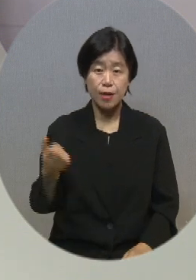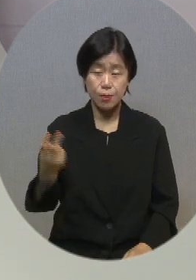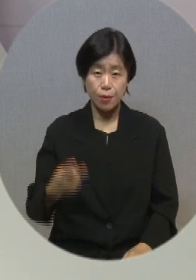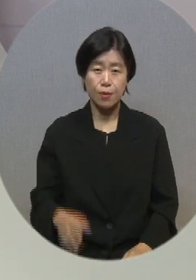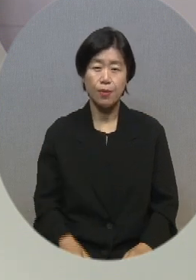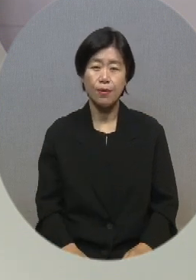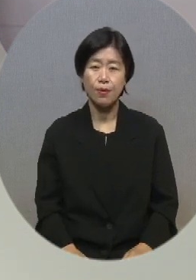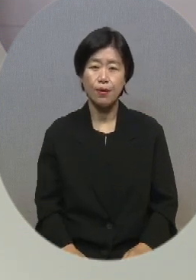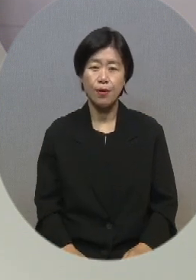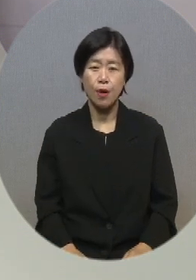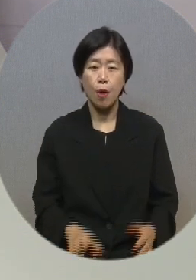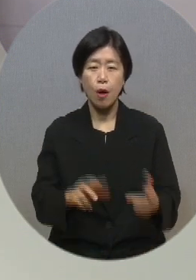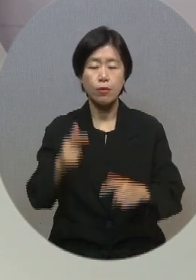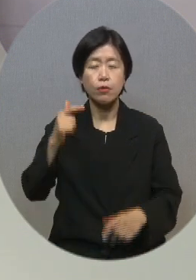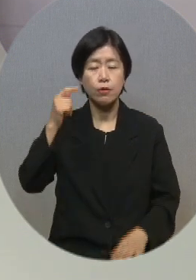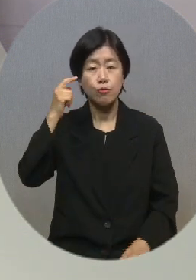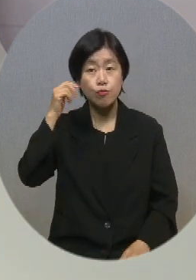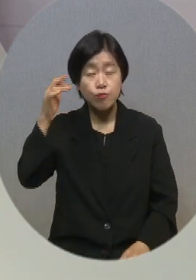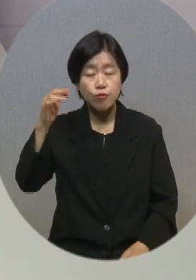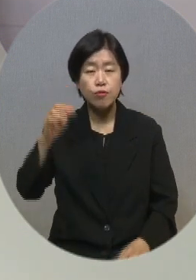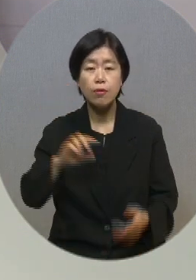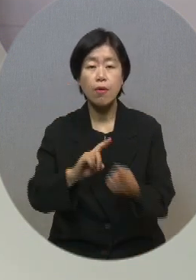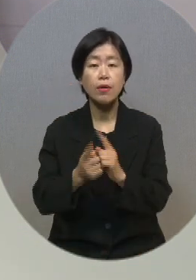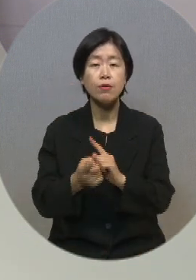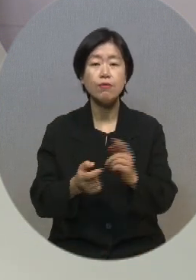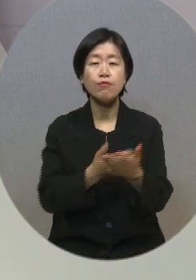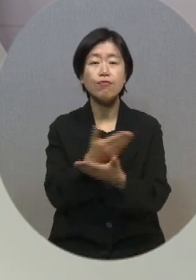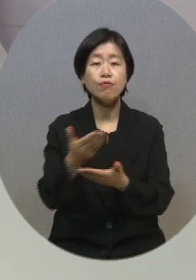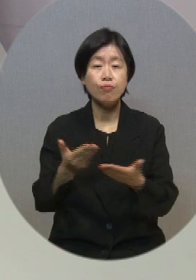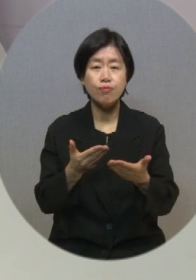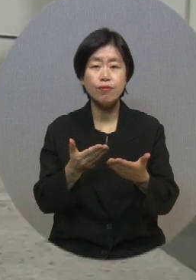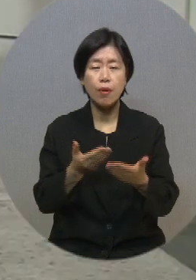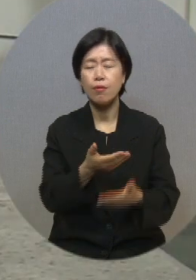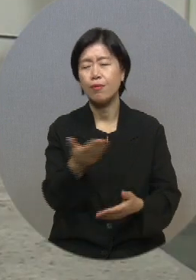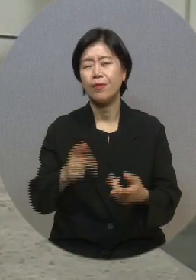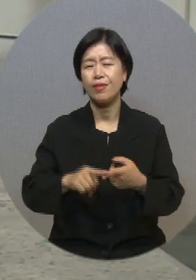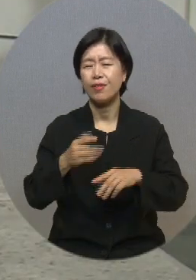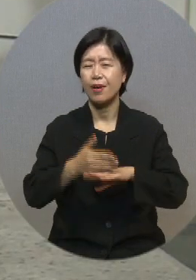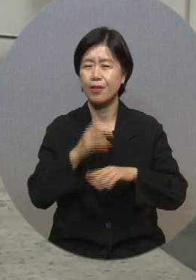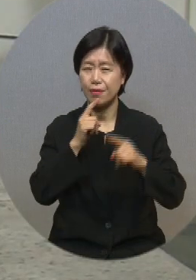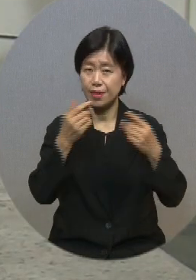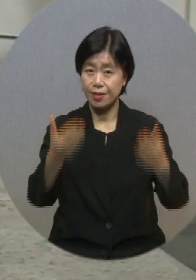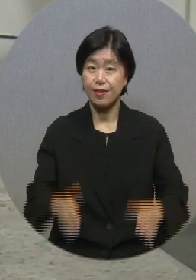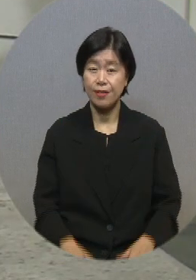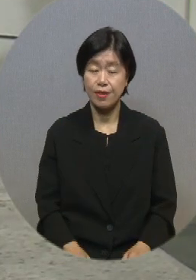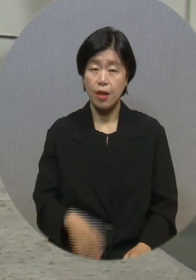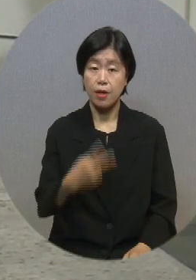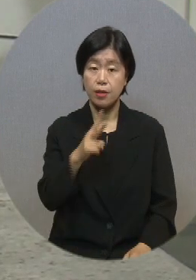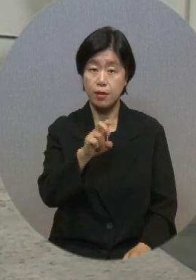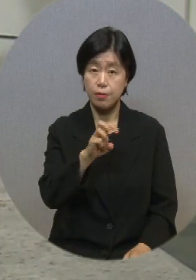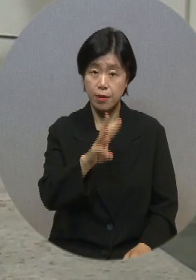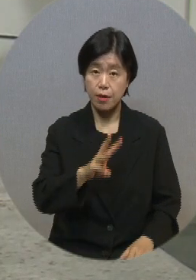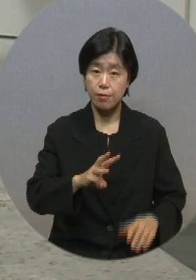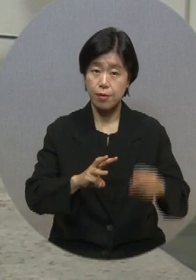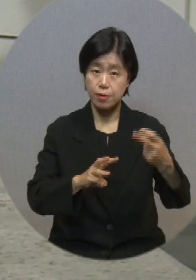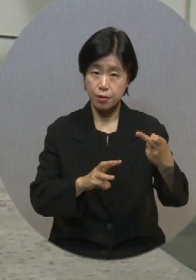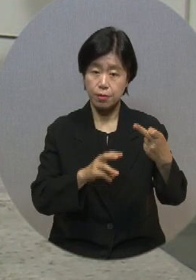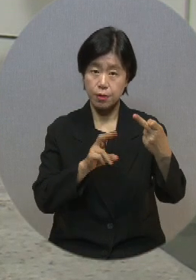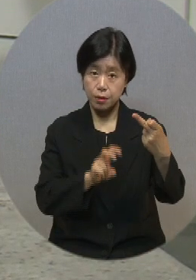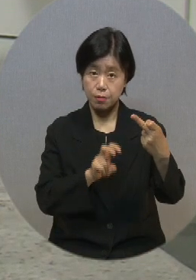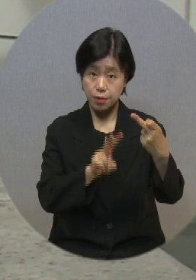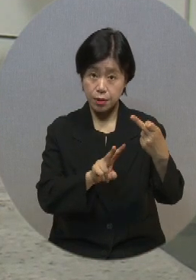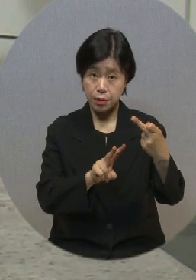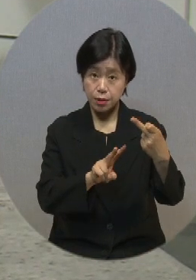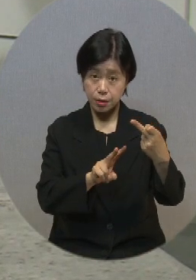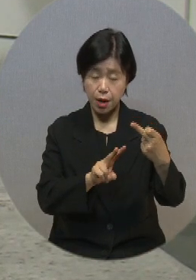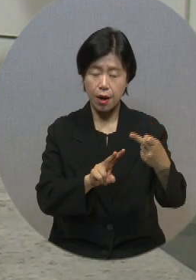프로를 통해서 추억을 주셔서 정말 고맙다는 말씀을 드리고 싶습니다. 2023년 12월 22일 금요일 오후